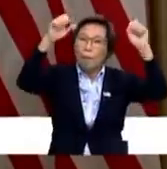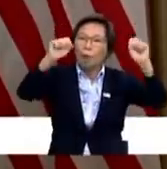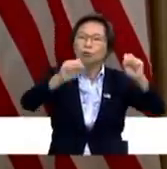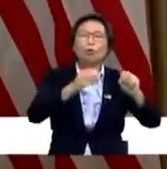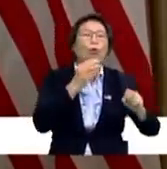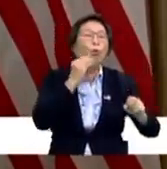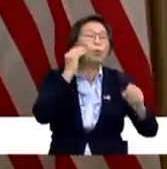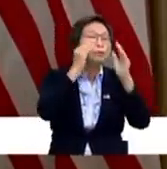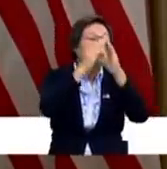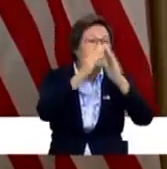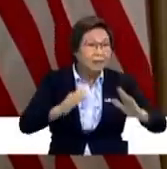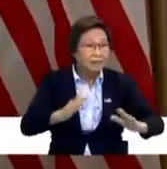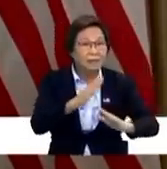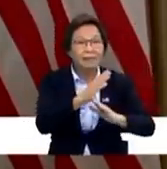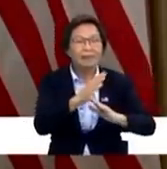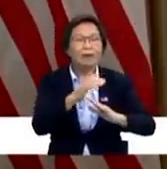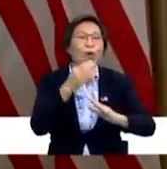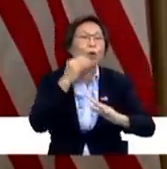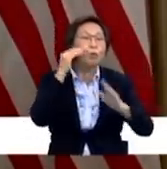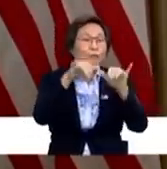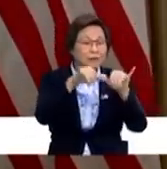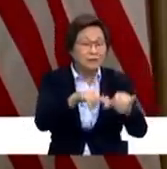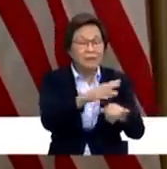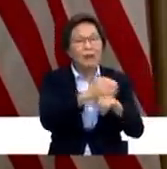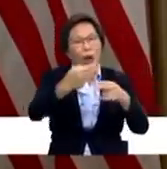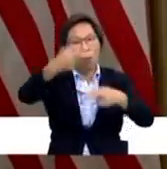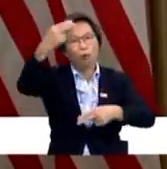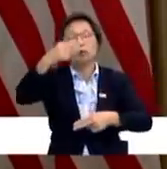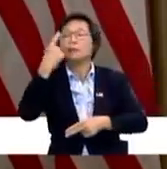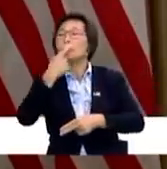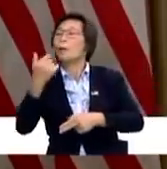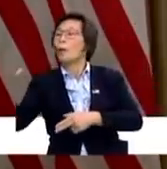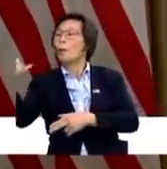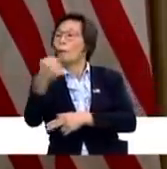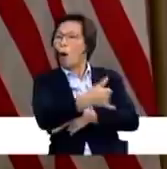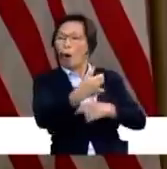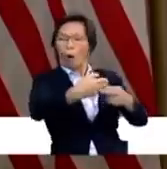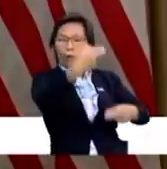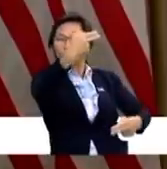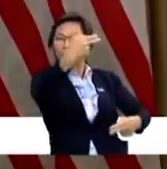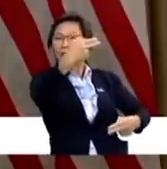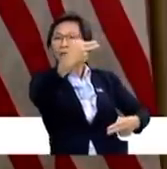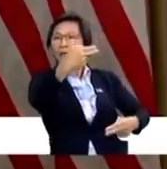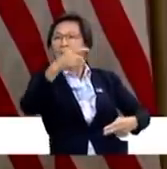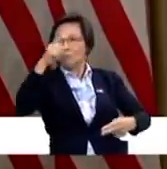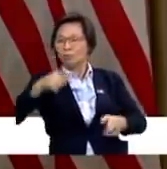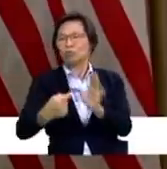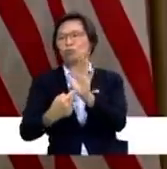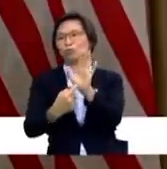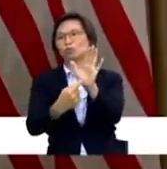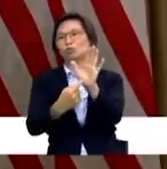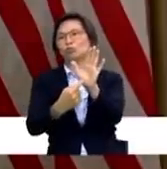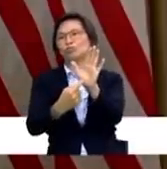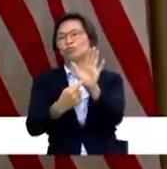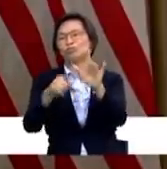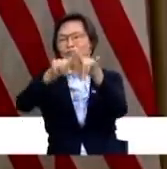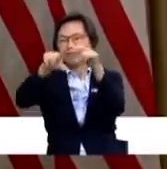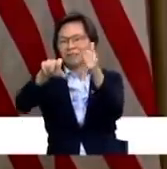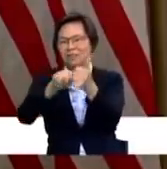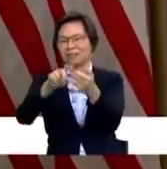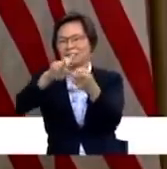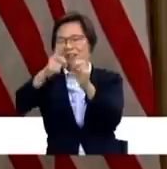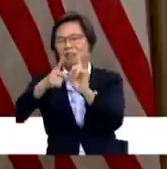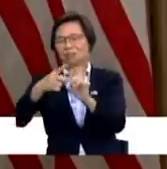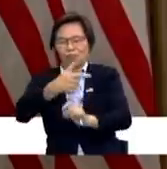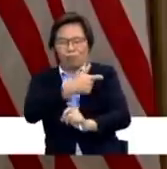hotel perlu memastikan mereka yang ingin memasuki flemish ini Misty juga menunjukkan segel digital